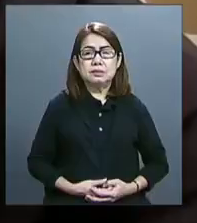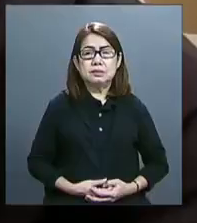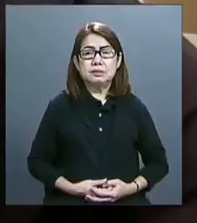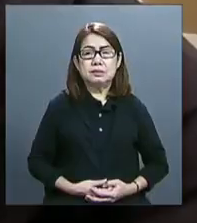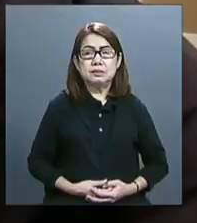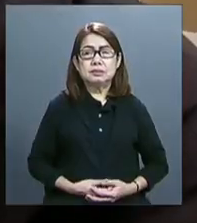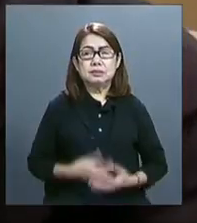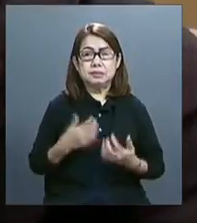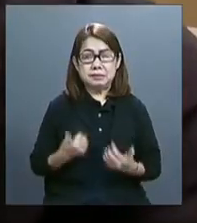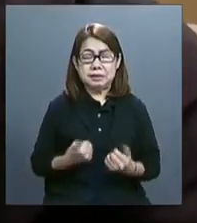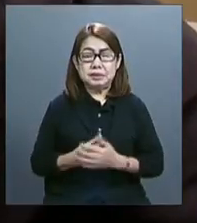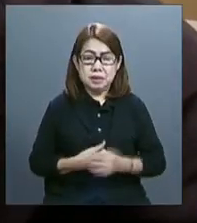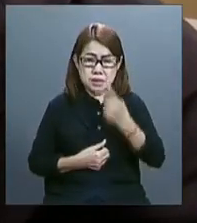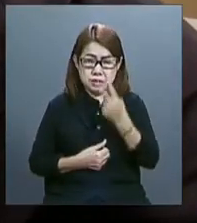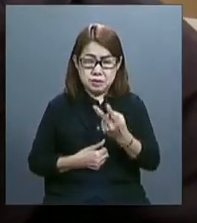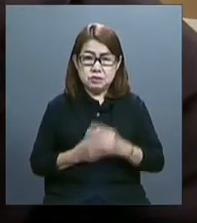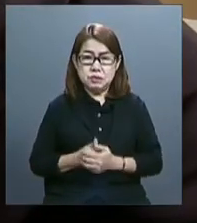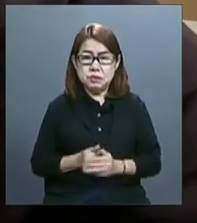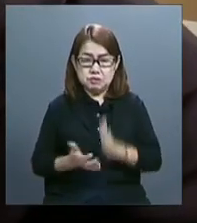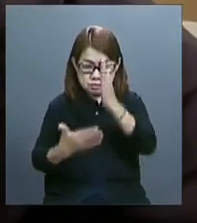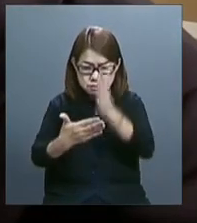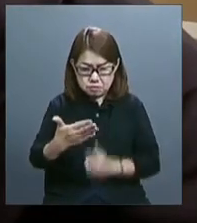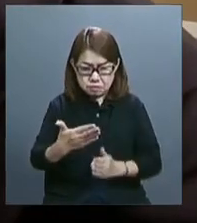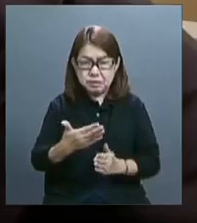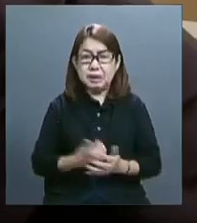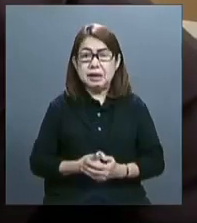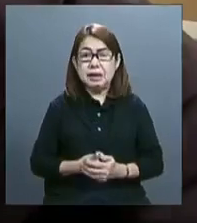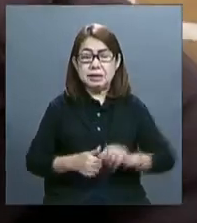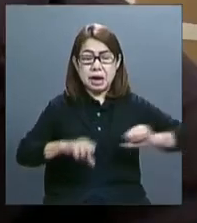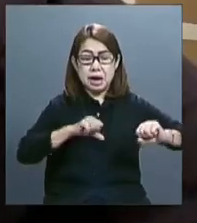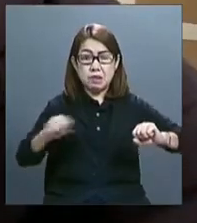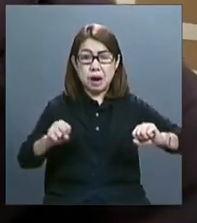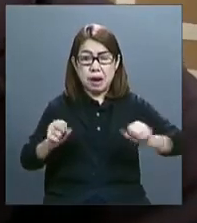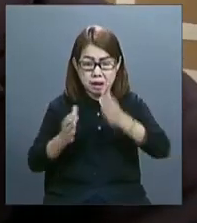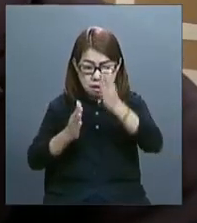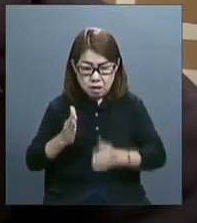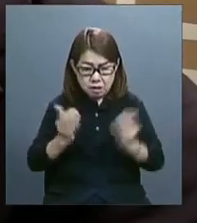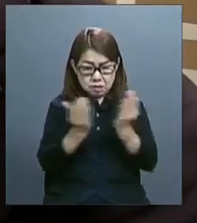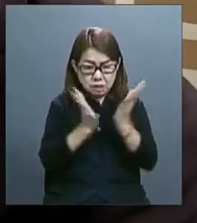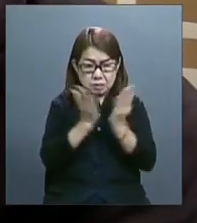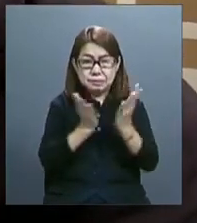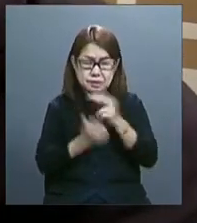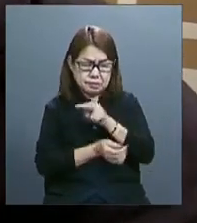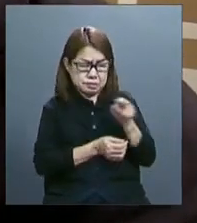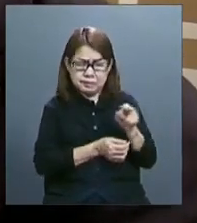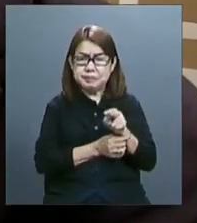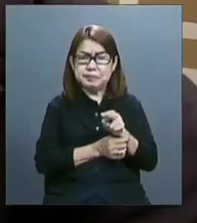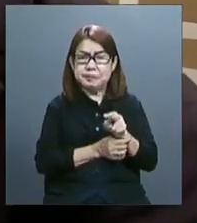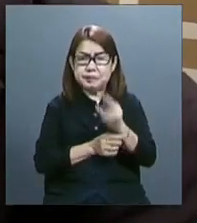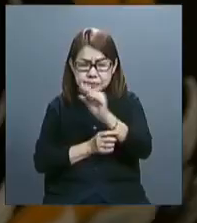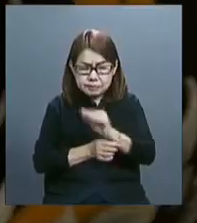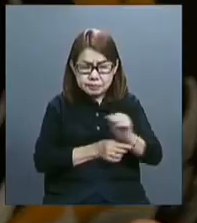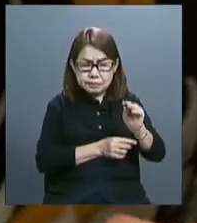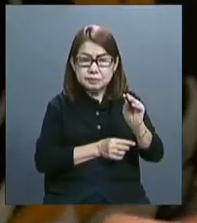ถ้าคนเราเนี่ยแขนซ้ายแขนขวาไม่เท่ากันเราก็รู้สึกว่ามันไม่สมส่วนผมก็เลยเอาตัวเงาเนี่ยเอาตัวลายเนี่ยมาประยุกต์ดัด